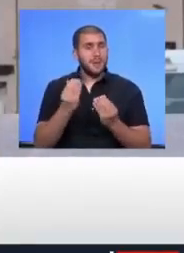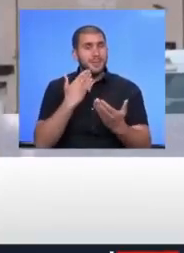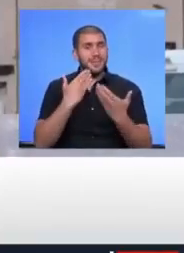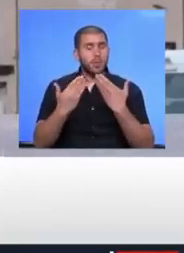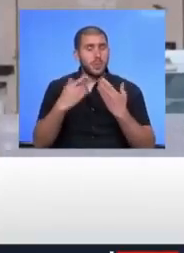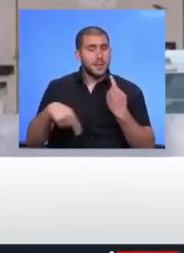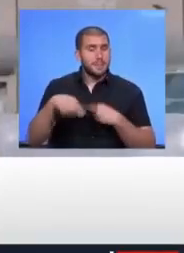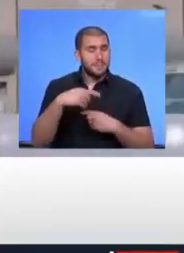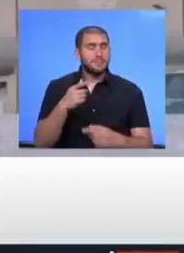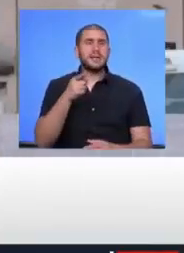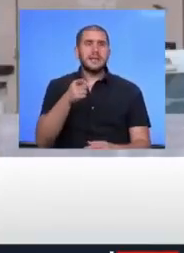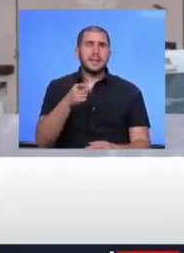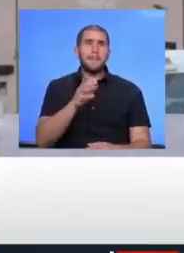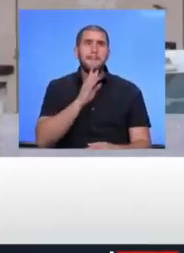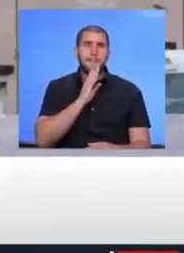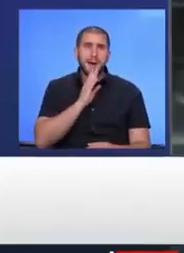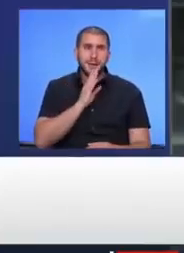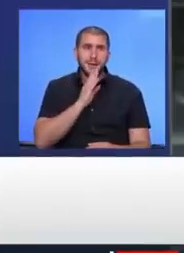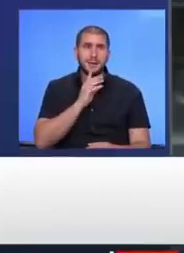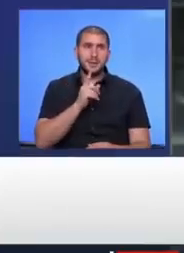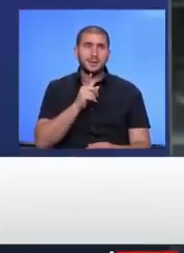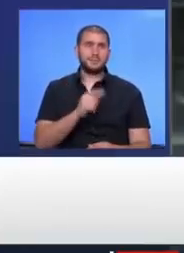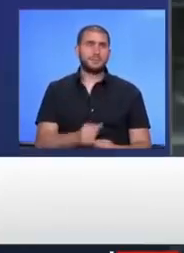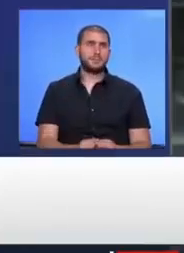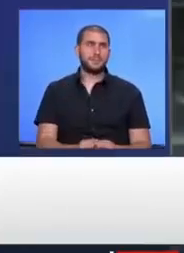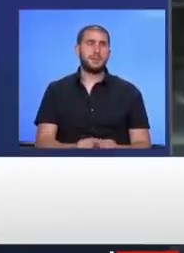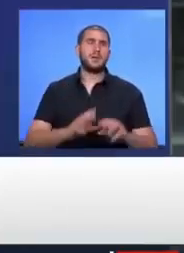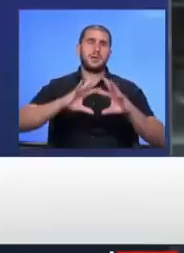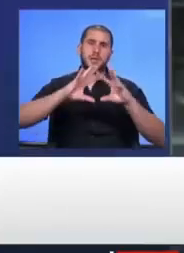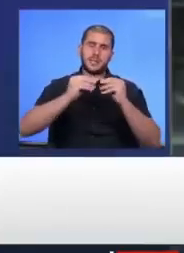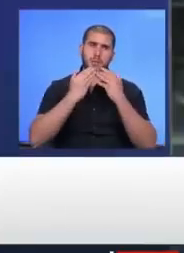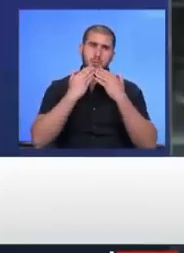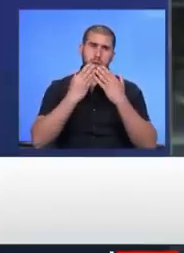סביב השולחן, היא בעייתית, לכן זה המקום להגיד. לא, נסכם. תודה רבה, אני רוצה לחזור.